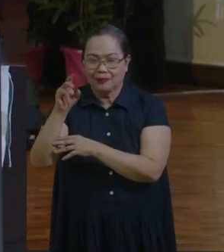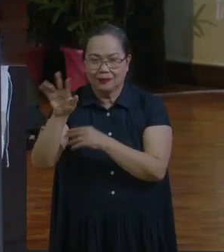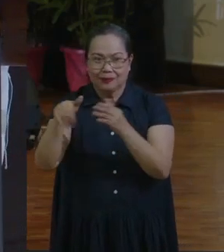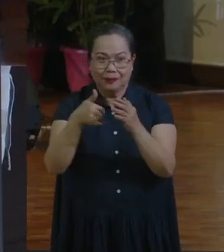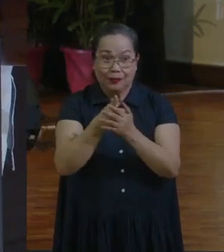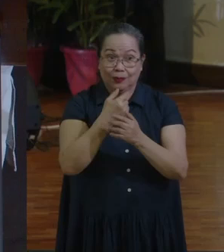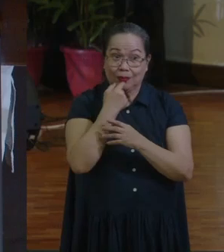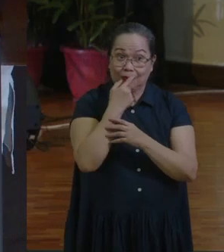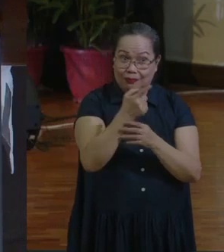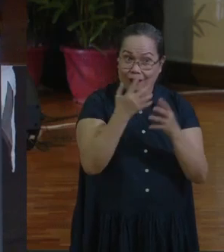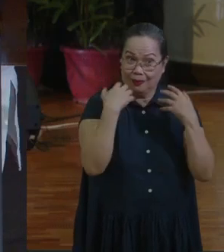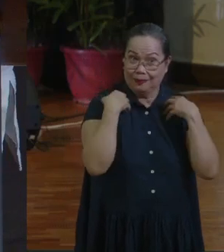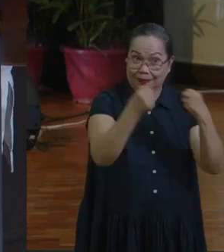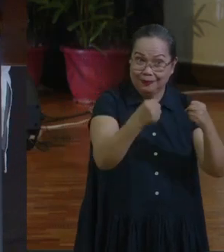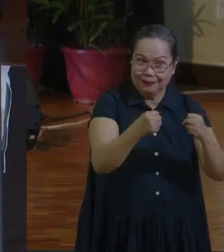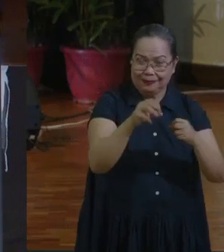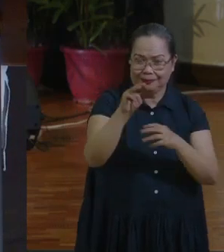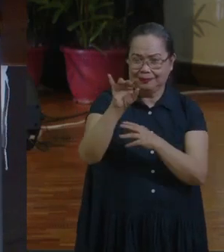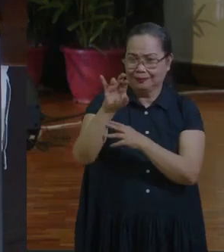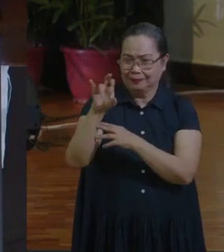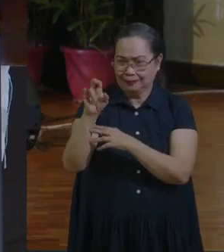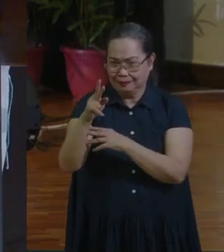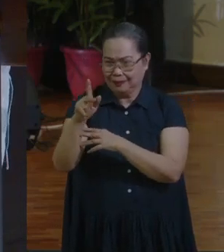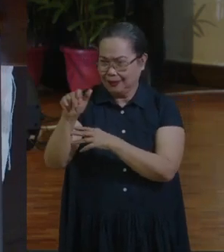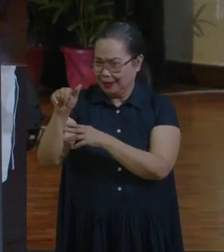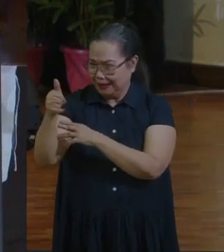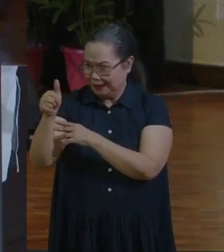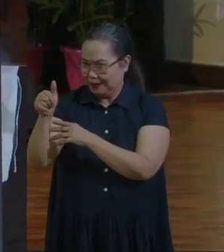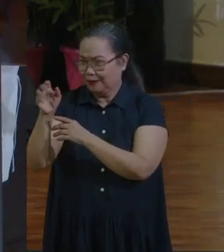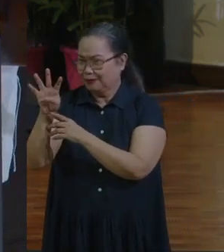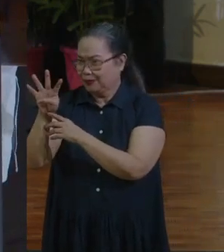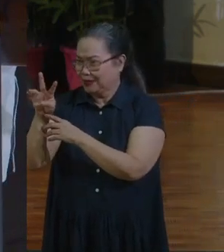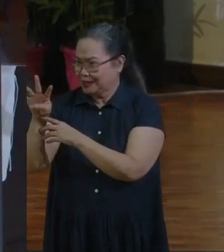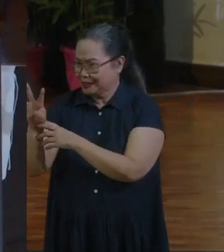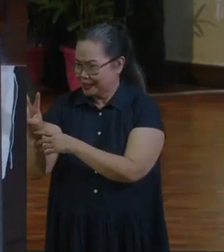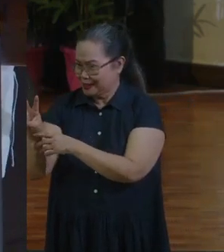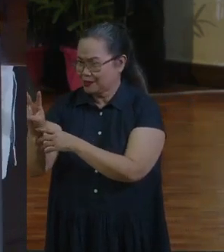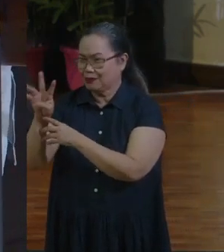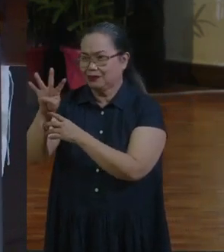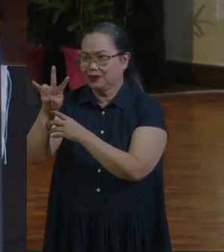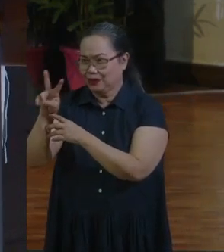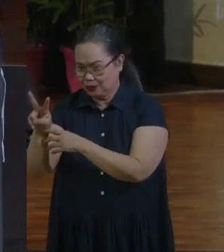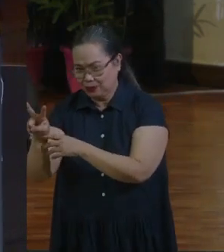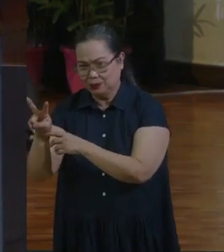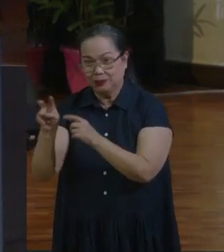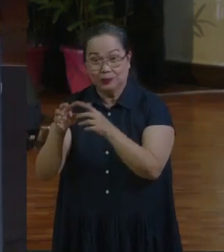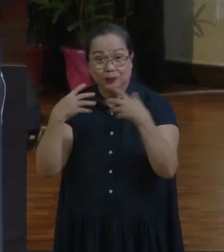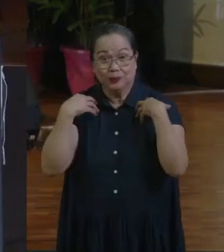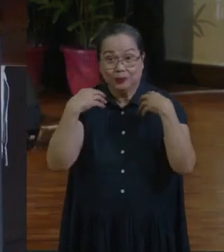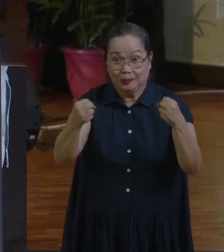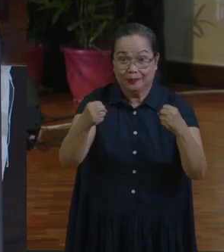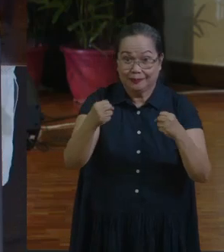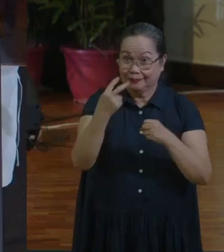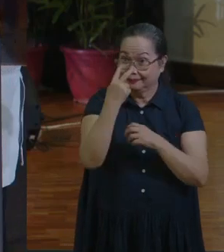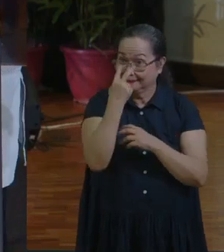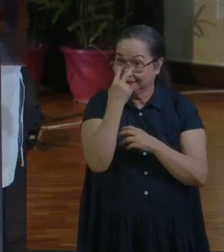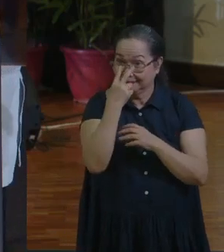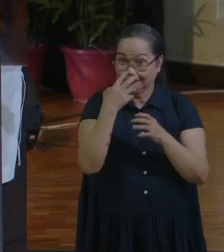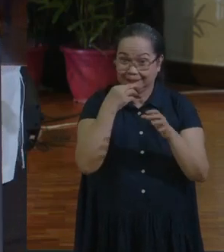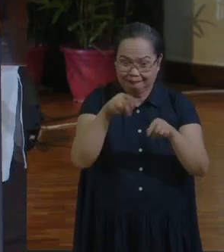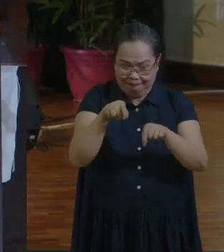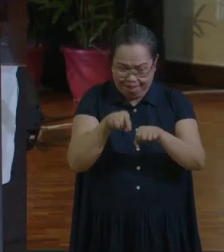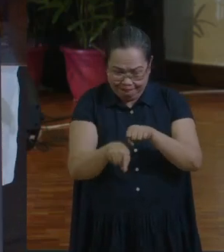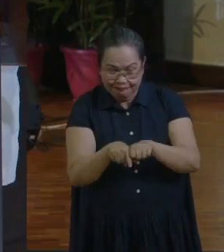to 34, Mark 10:46 to 52. Ang pagpapagaling ng mga bulag at lumpo